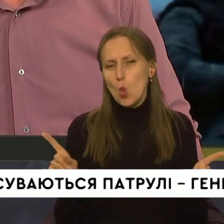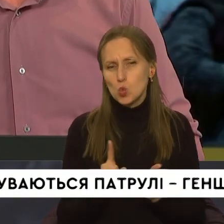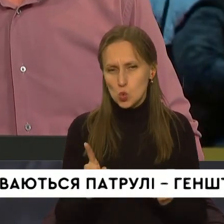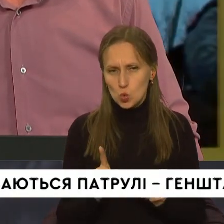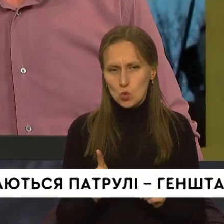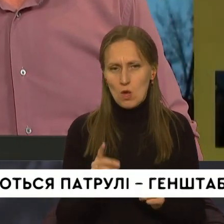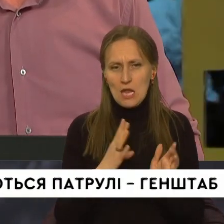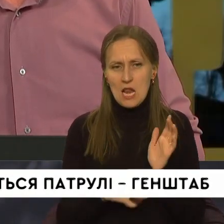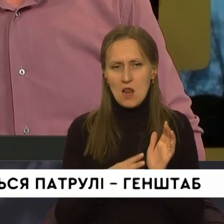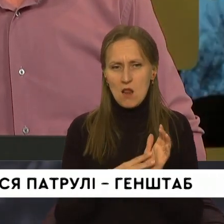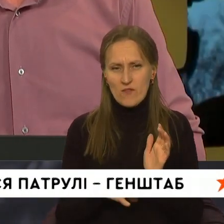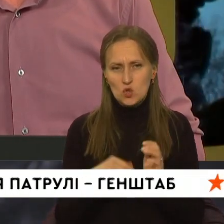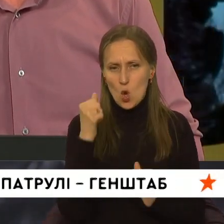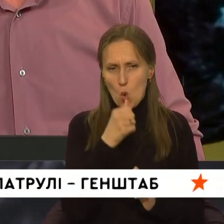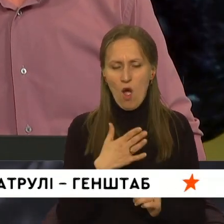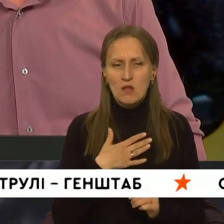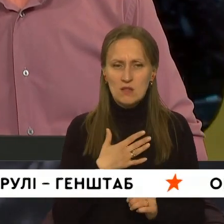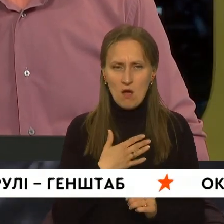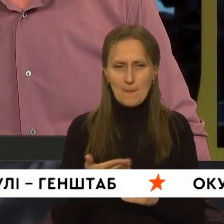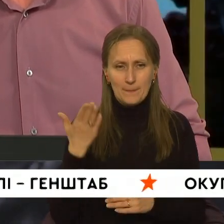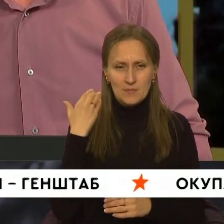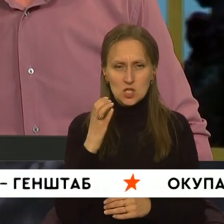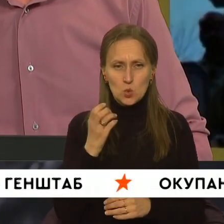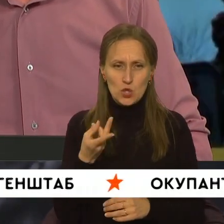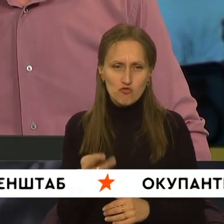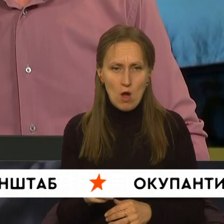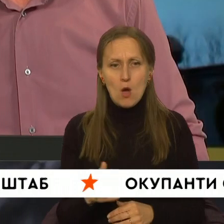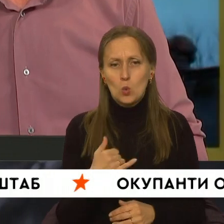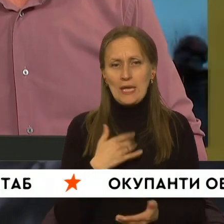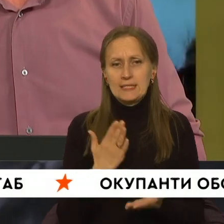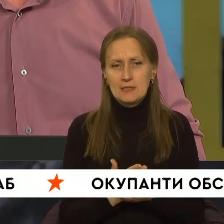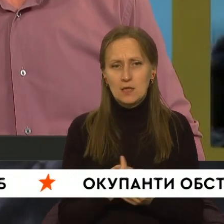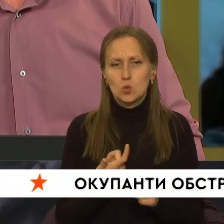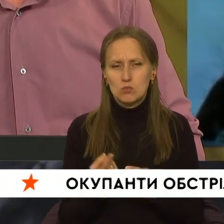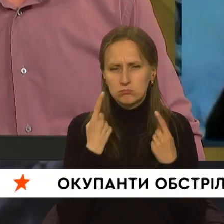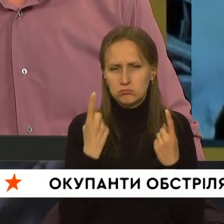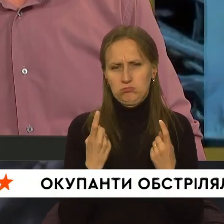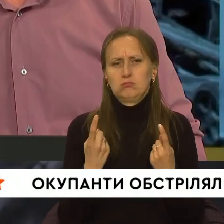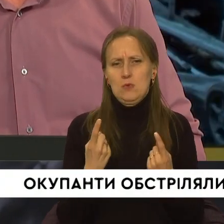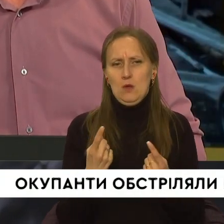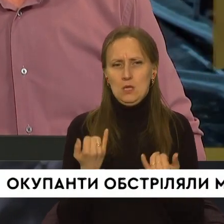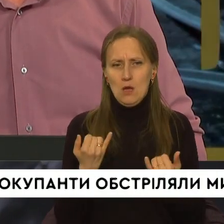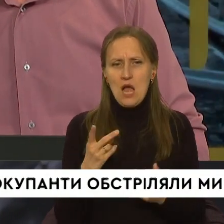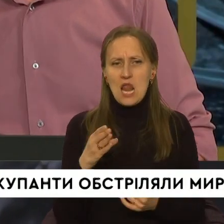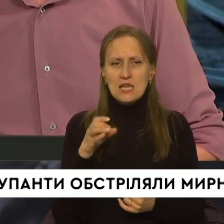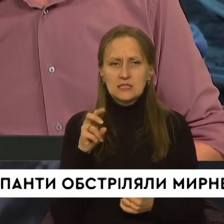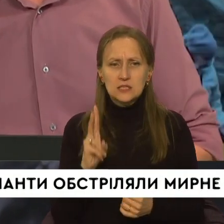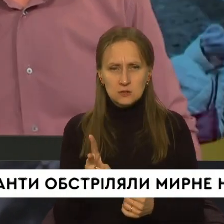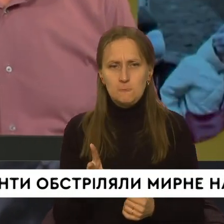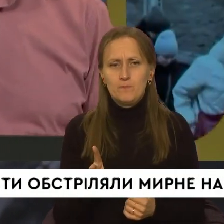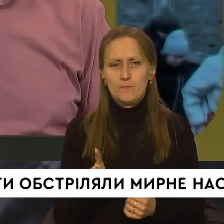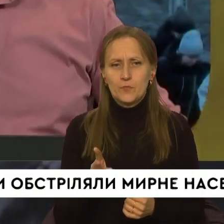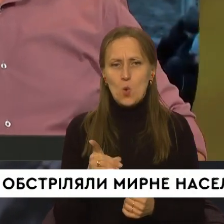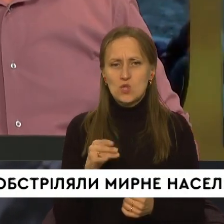в 90-х роках нашого минулого століття у нас є такий дуже видатний сучасний класик,